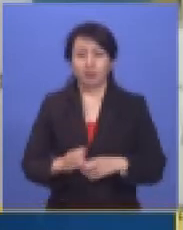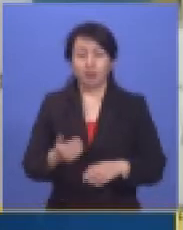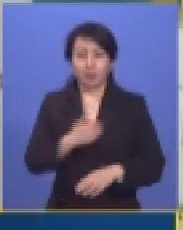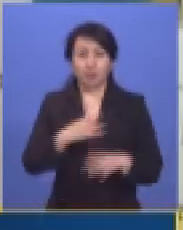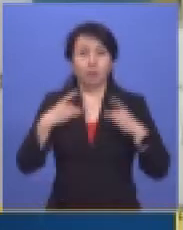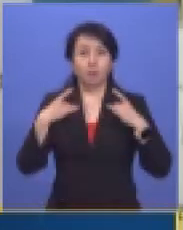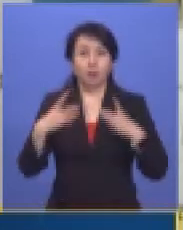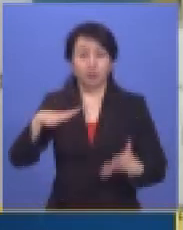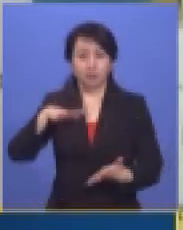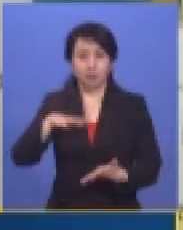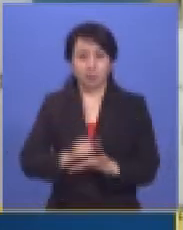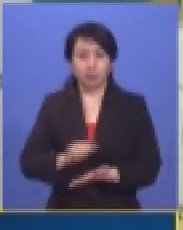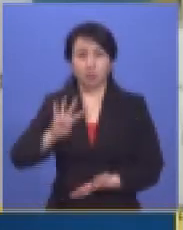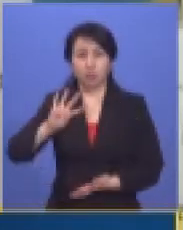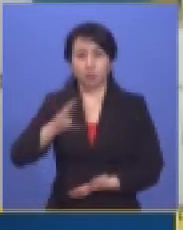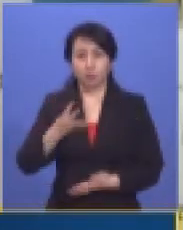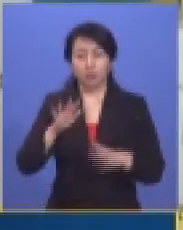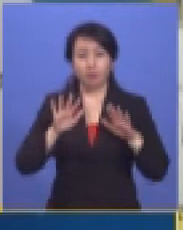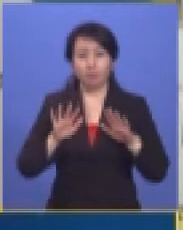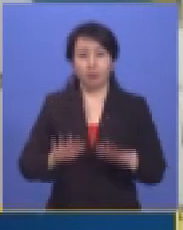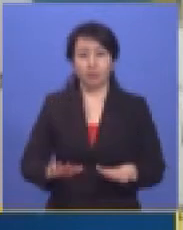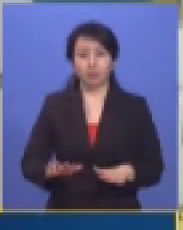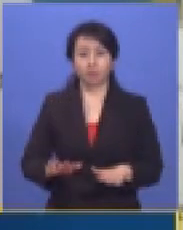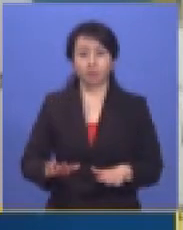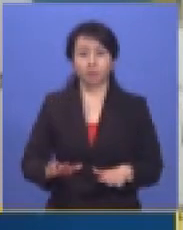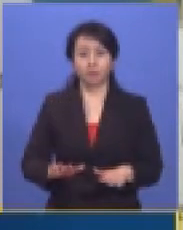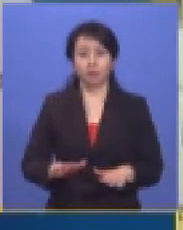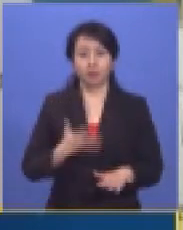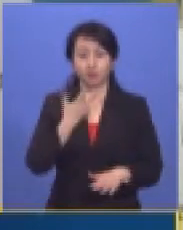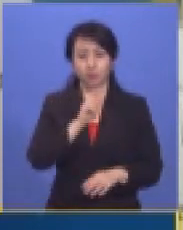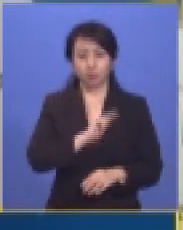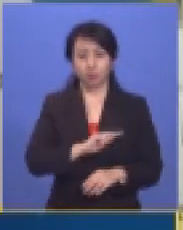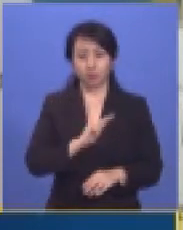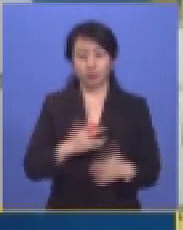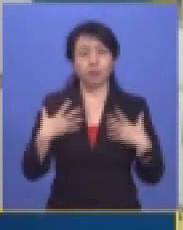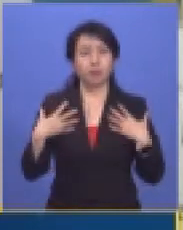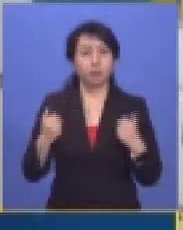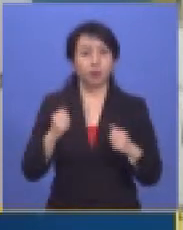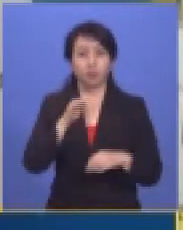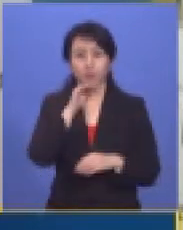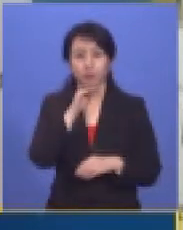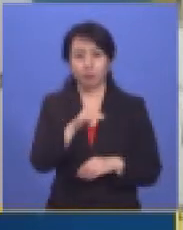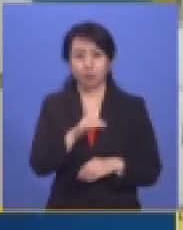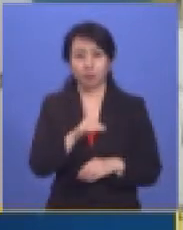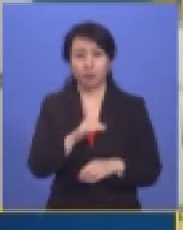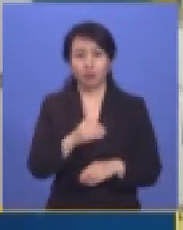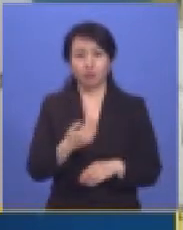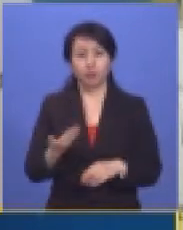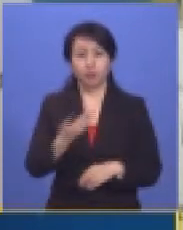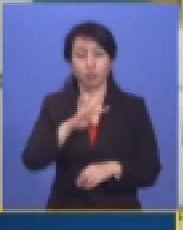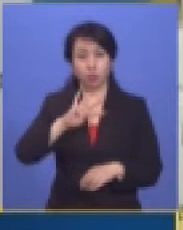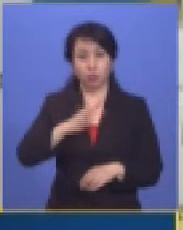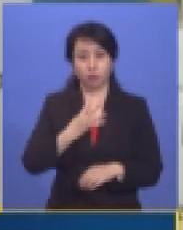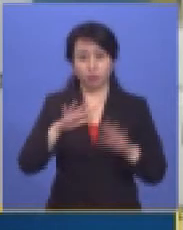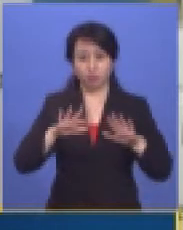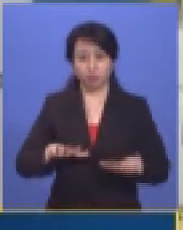за занятое 4-е место. Действительно, своим самоотверженным трудом, спортивной и профессиональной выучкой вы 4-е